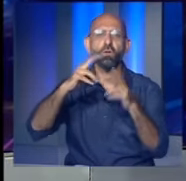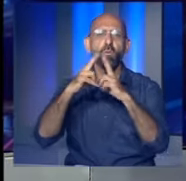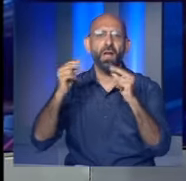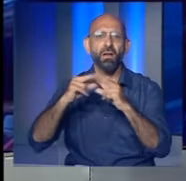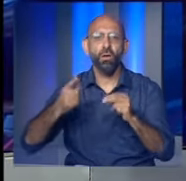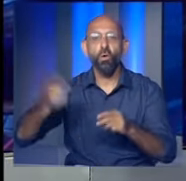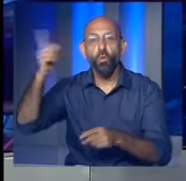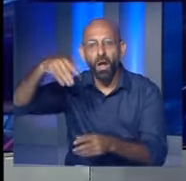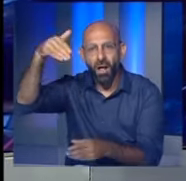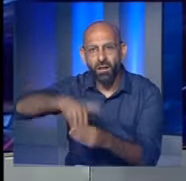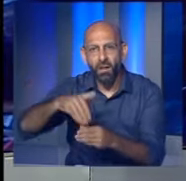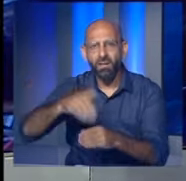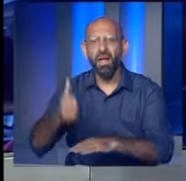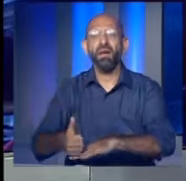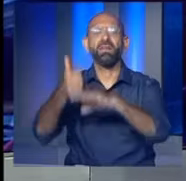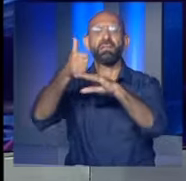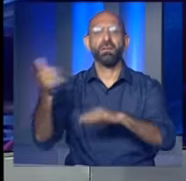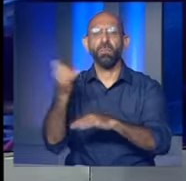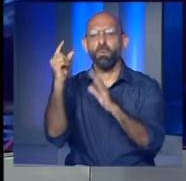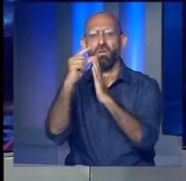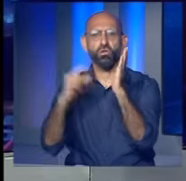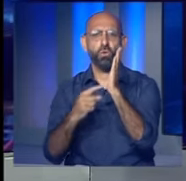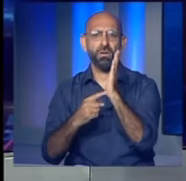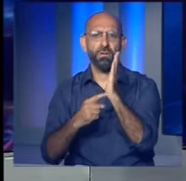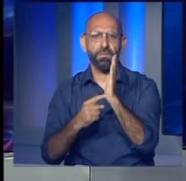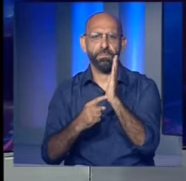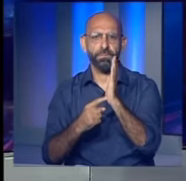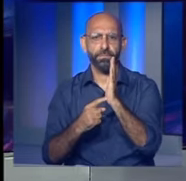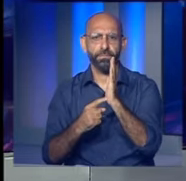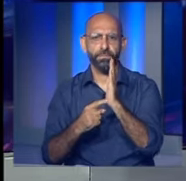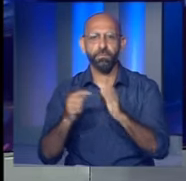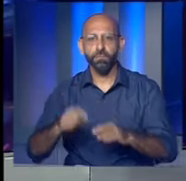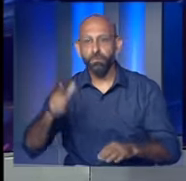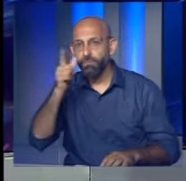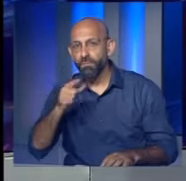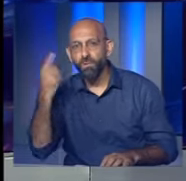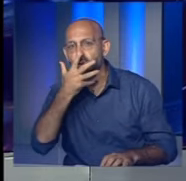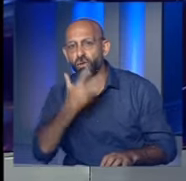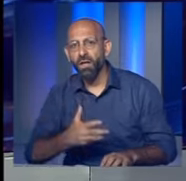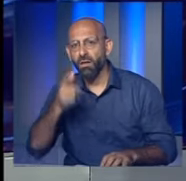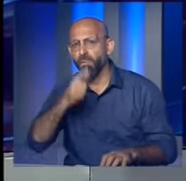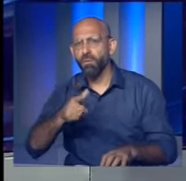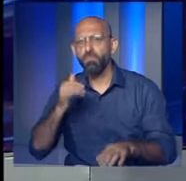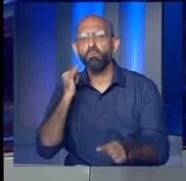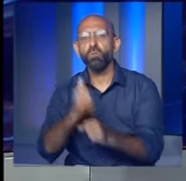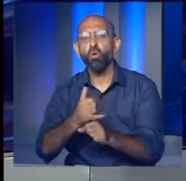للاهتمام بشؤون الشعب وانتخاب رئيس جمهوريه وفق الدستور للمتحابين